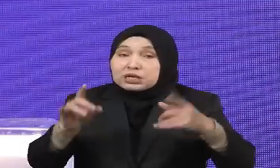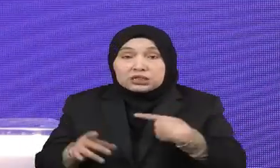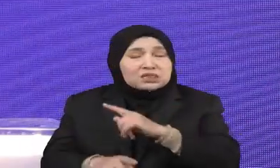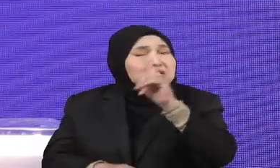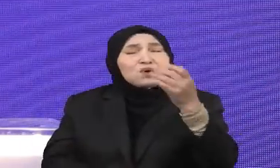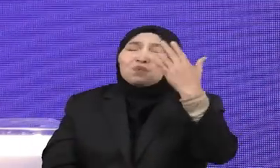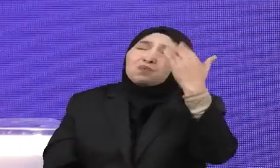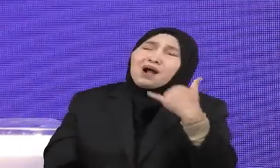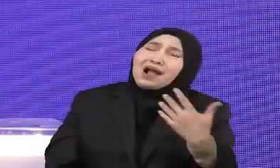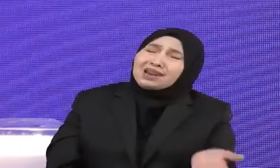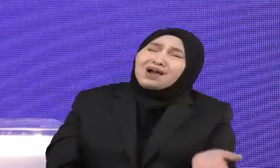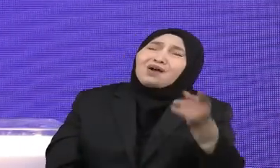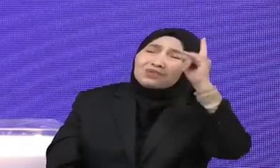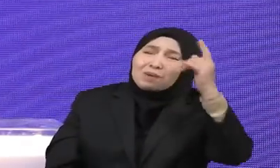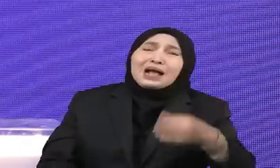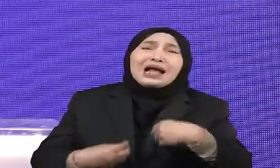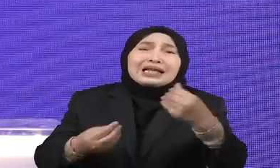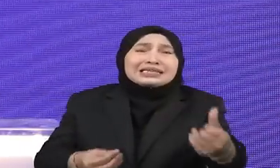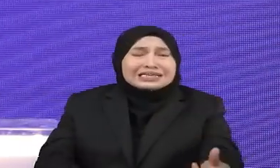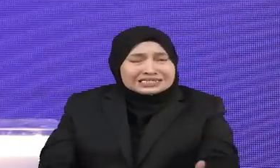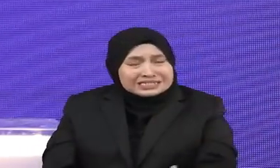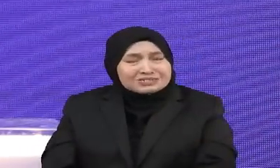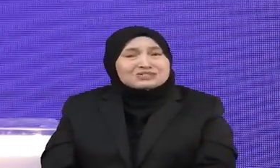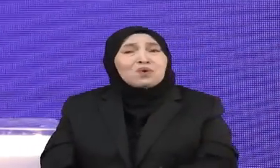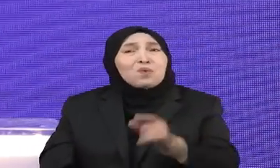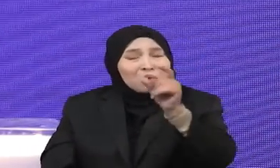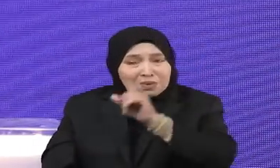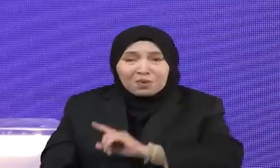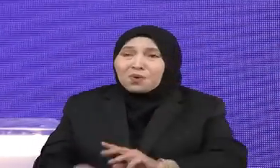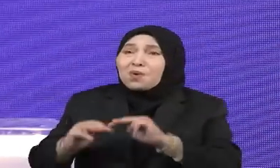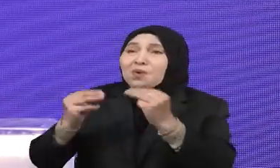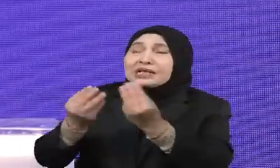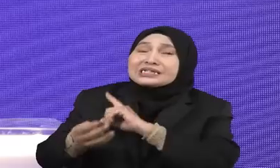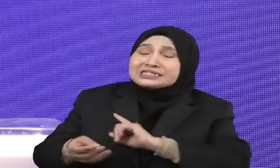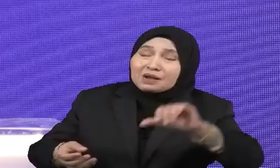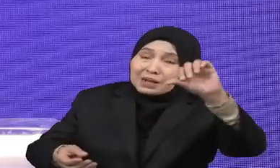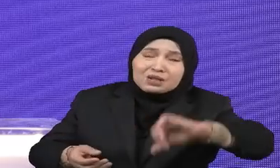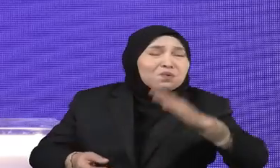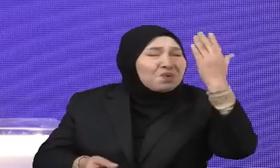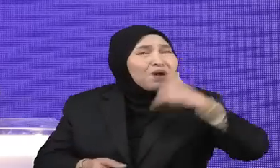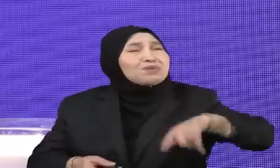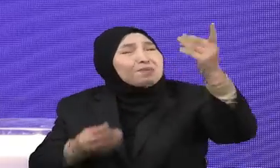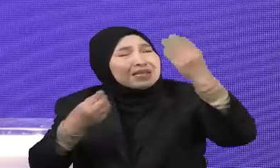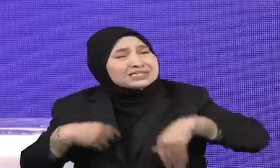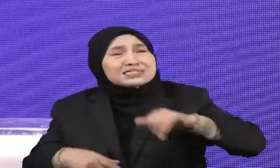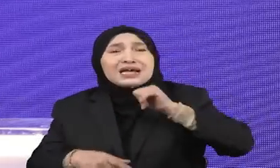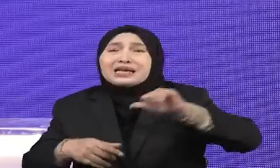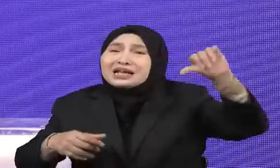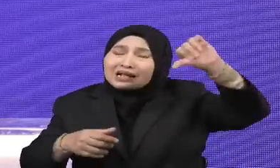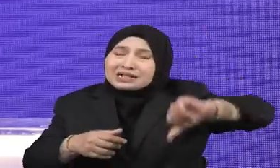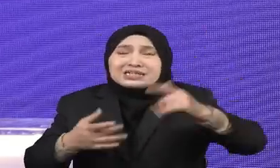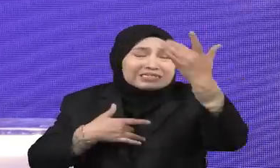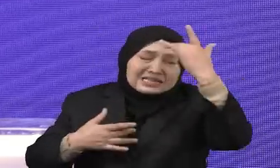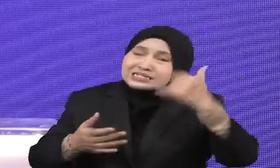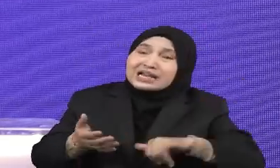mengapa Allah bagi umat Islam kalah 3 hijrah Mengapa Allah bagi saya Ini gagal saya tak berdaya Saya sakit Saya